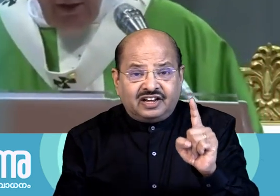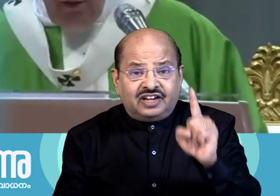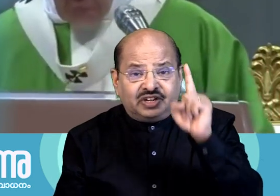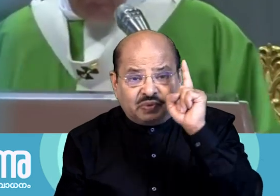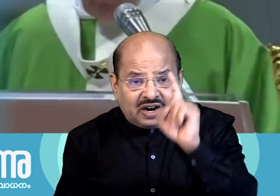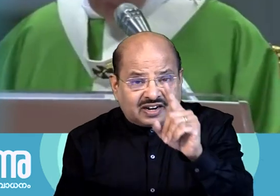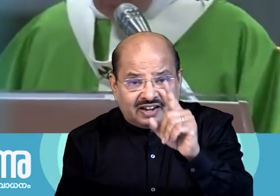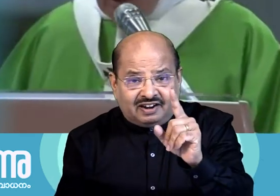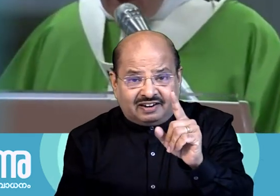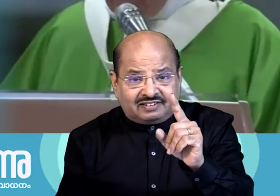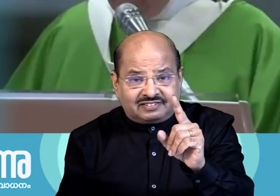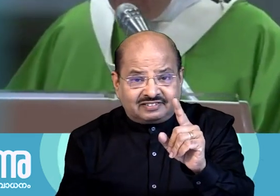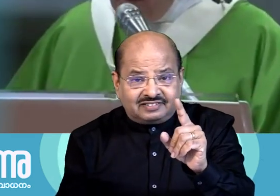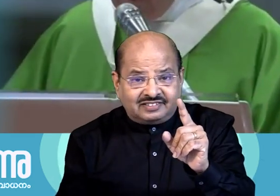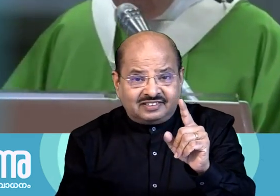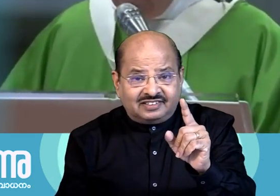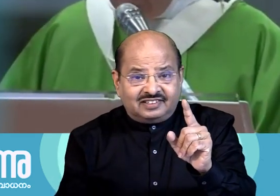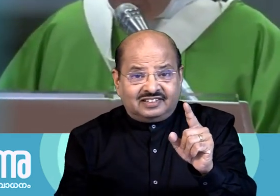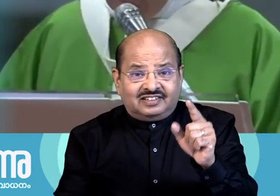തിരഞ്ഞെടുത്തത് യുവാക്കളെയാണ്.